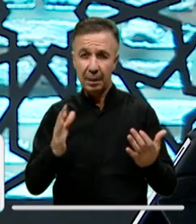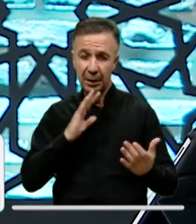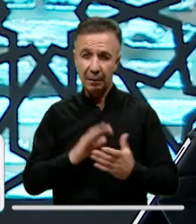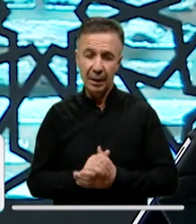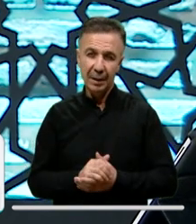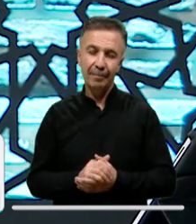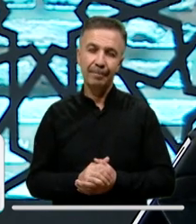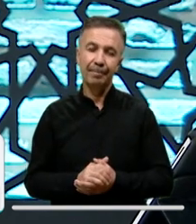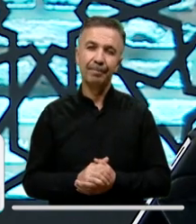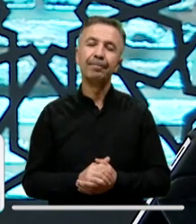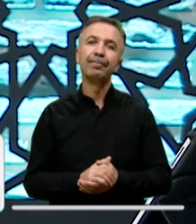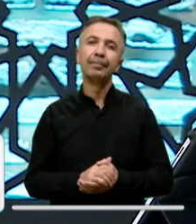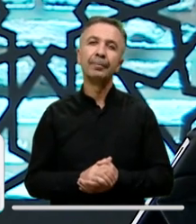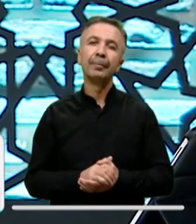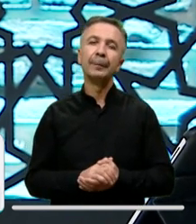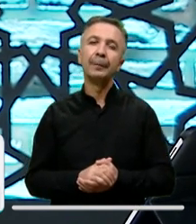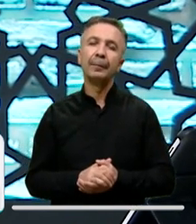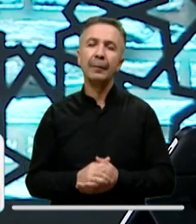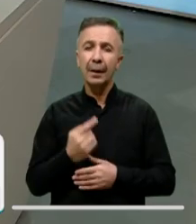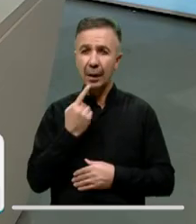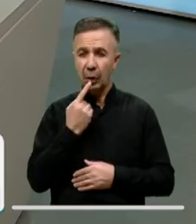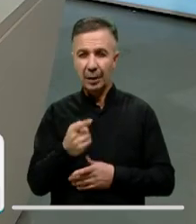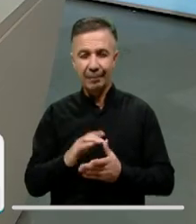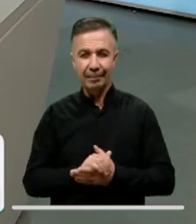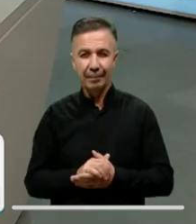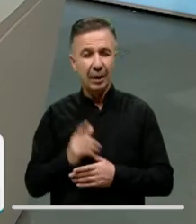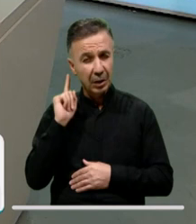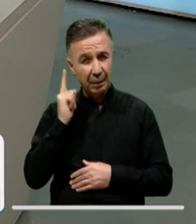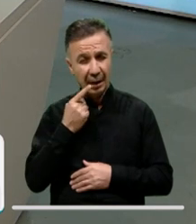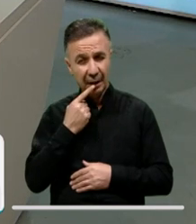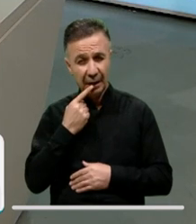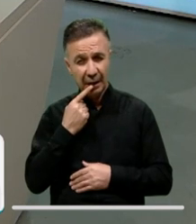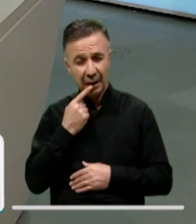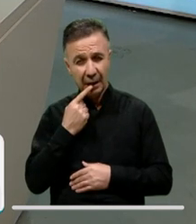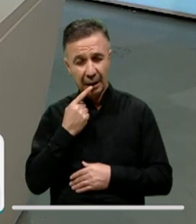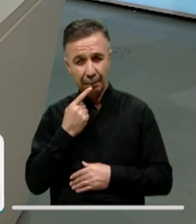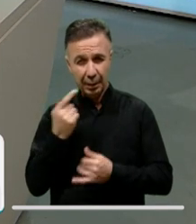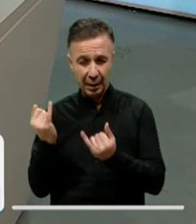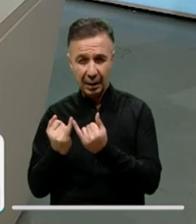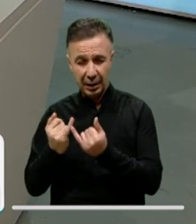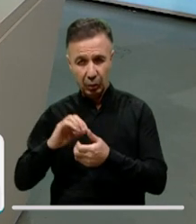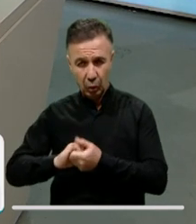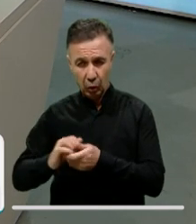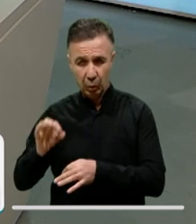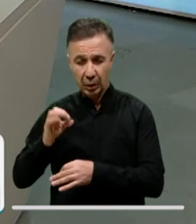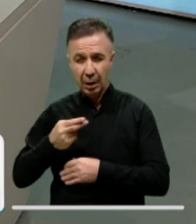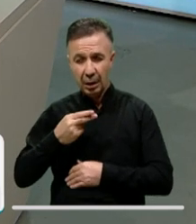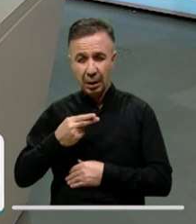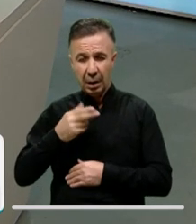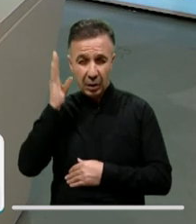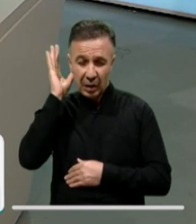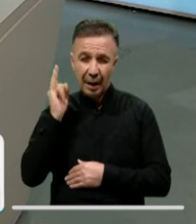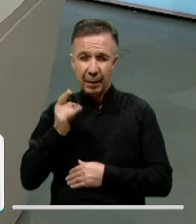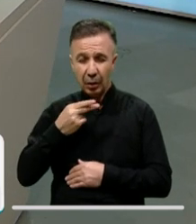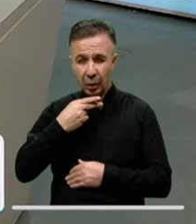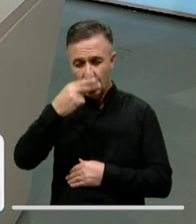Biraz da onlarla alakalı bir soru. Diyor ki, işitme engelli bir dostumuz camide cuma namazında